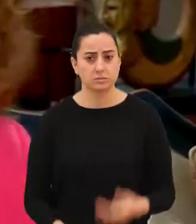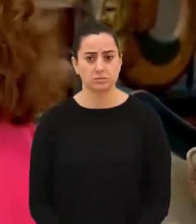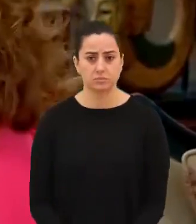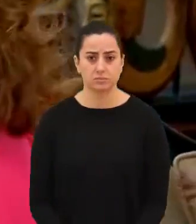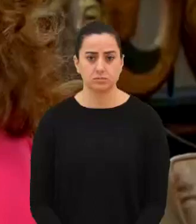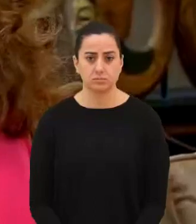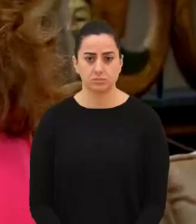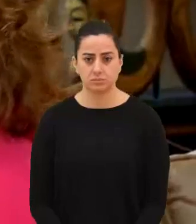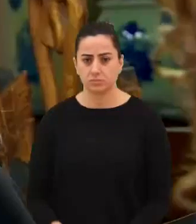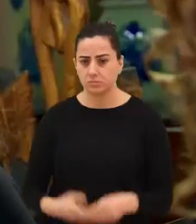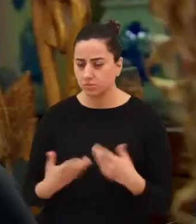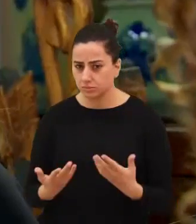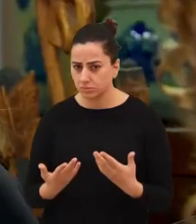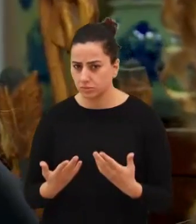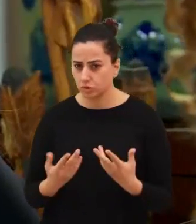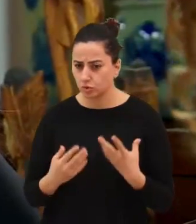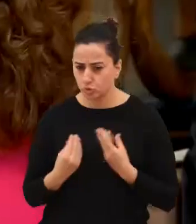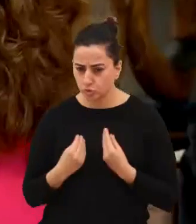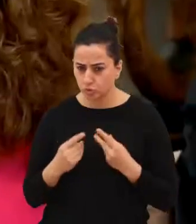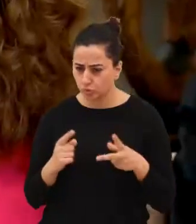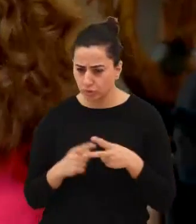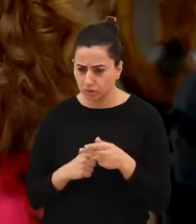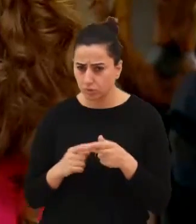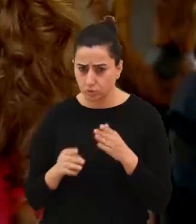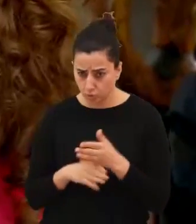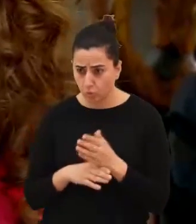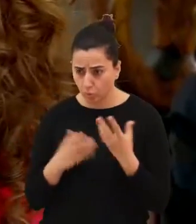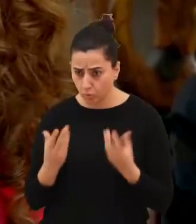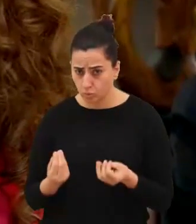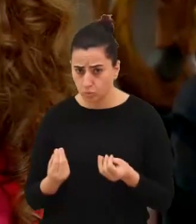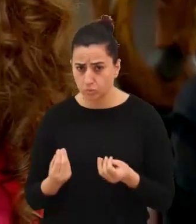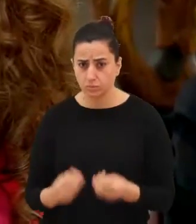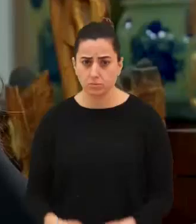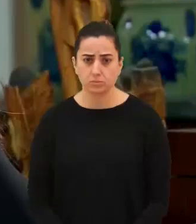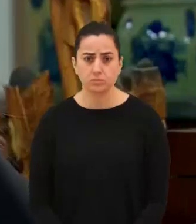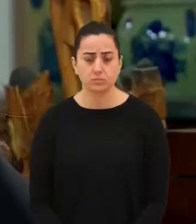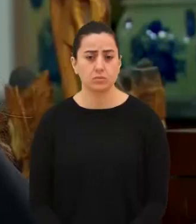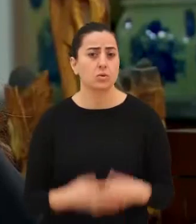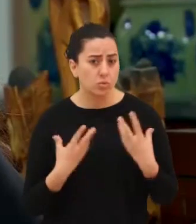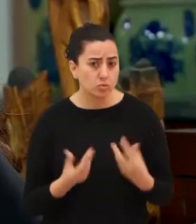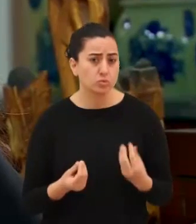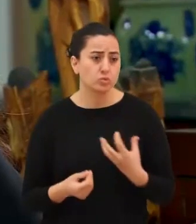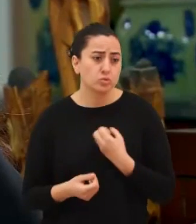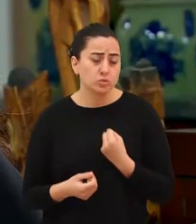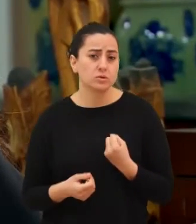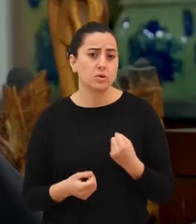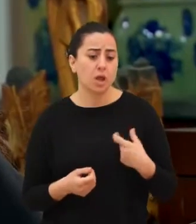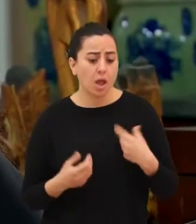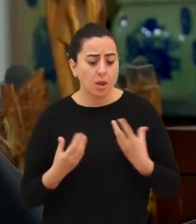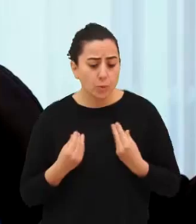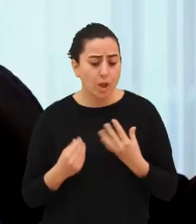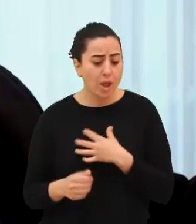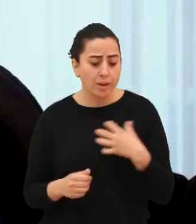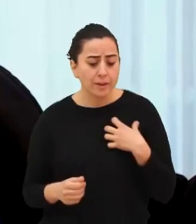tedirginleşti. Nasıl sütü mü kesilir? Gerçekten olabilir mi böyle bir şey anneciğim kocuğum? Tabii yavrucuğum yani emziren